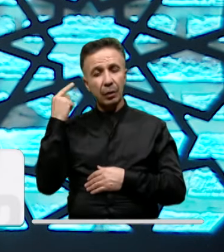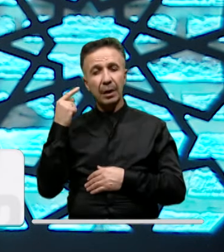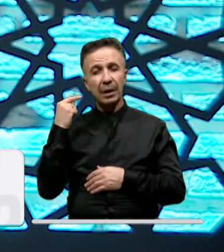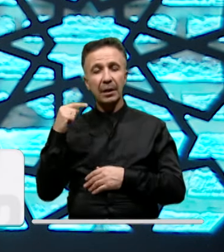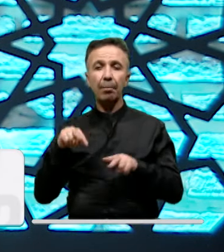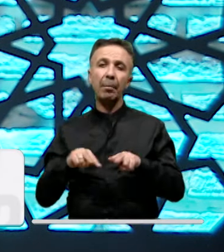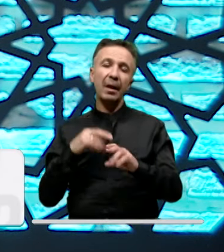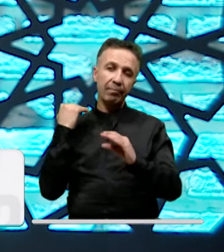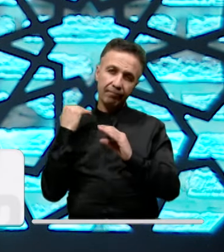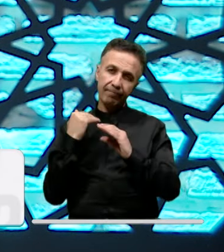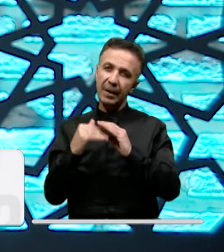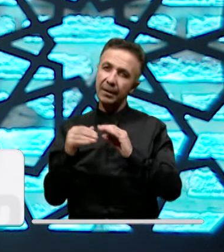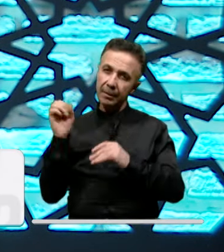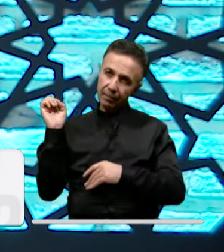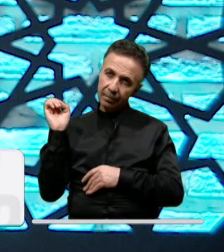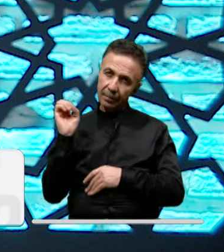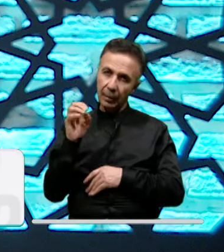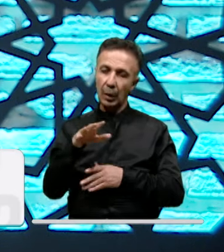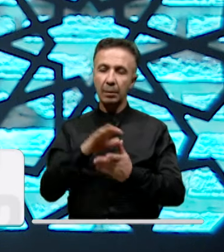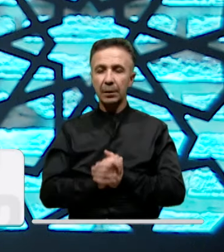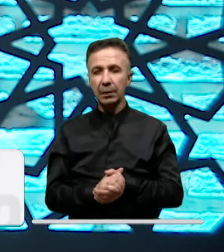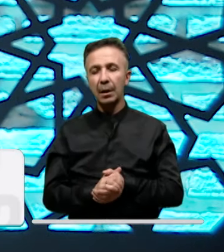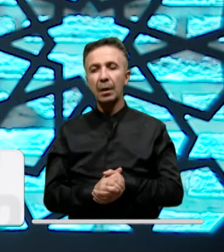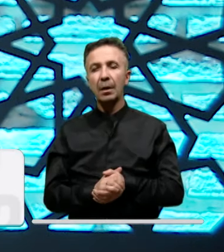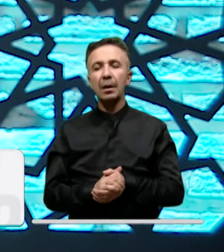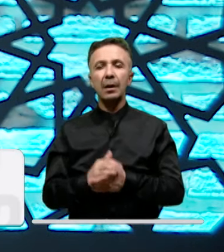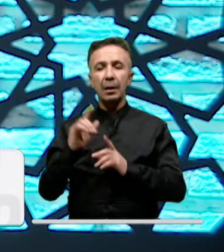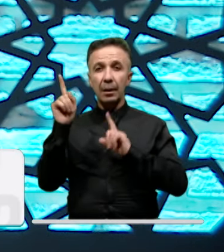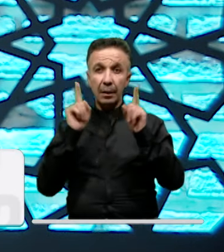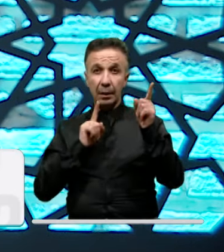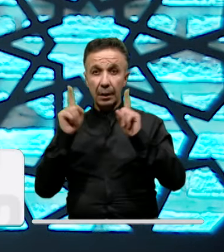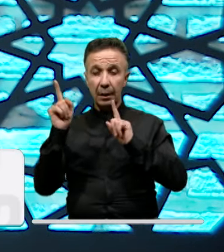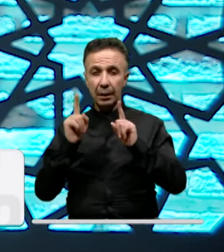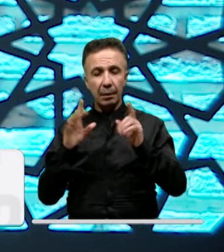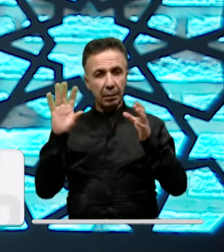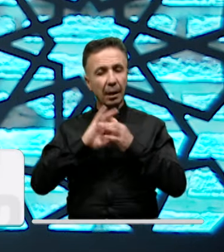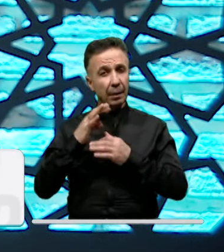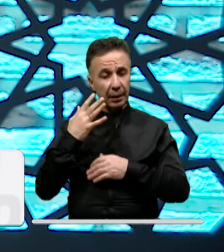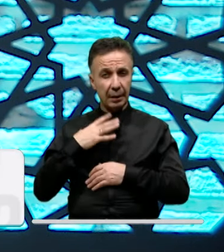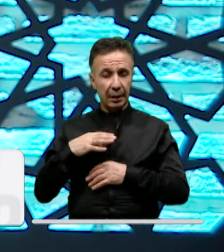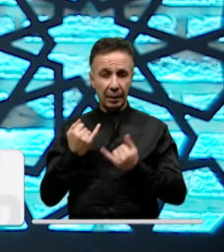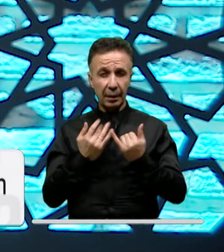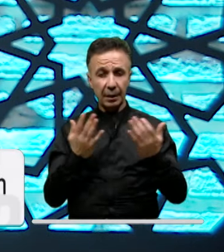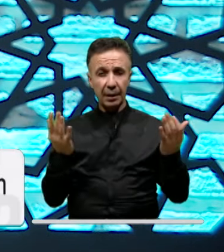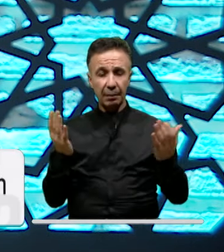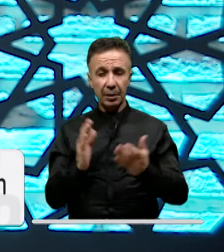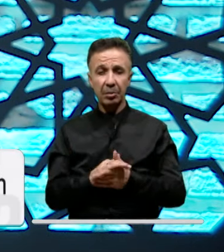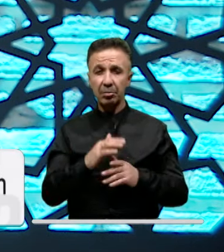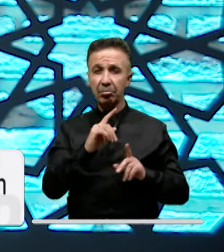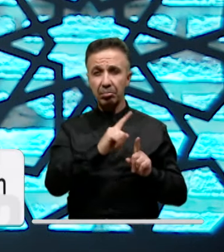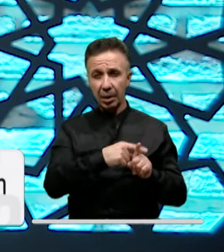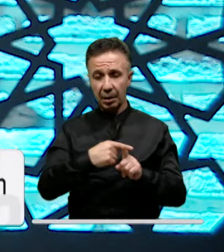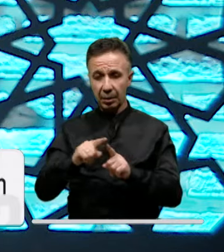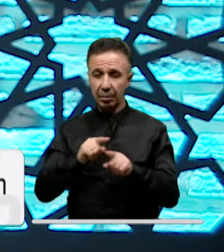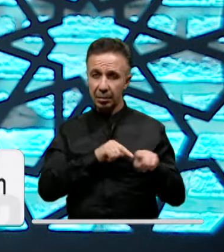mail adresimiz vasıtasıyla bize iletebilirsiniz. Ve sosyal medya üzerinden bağlantı kurmak isteyen, paylaşımlarımızı takip etmek